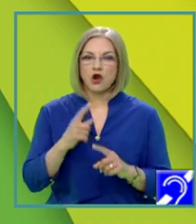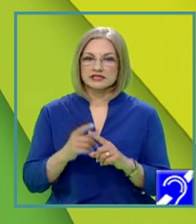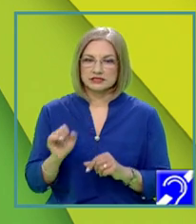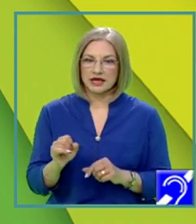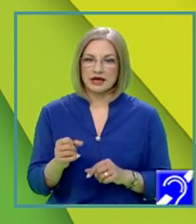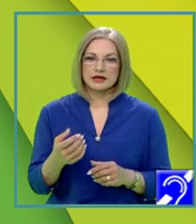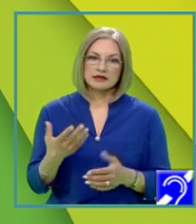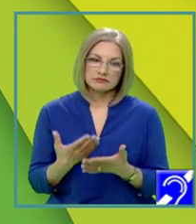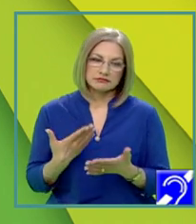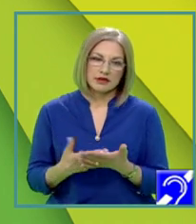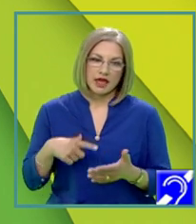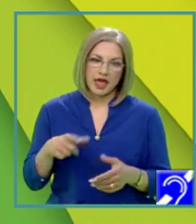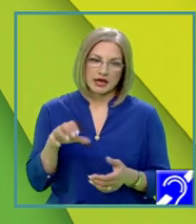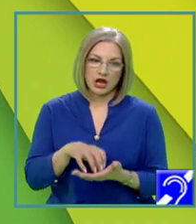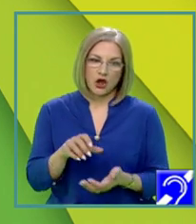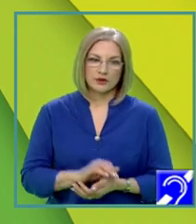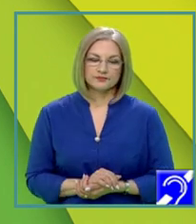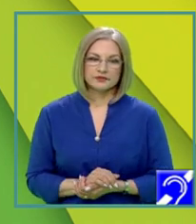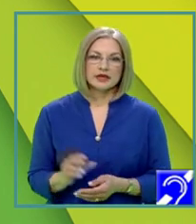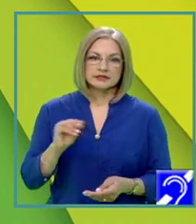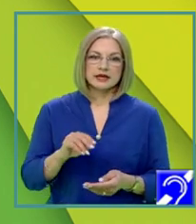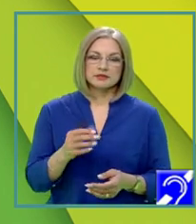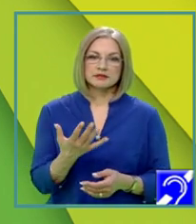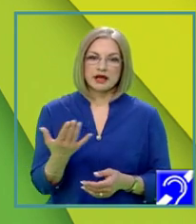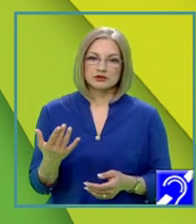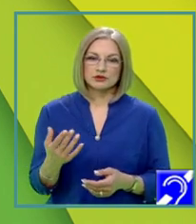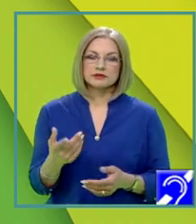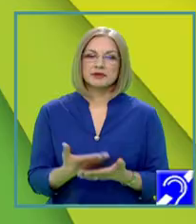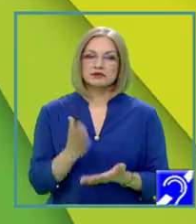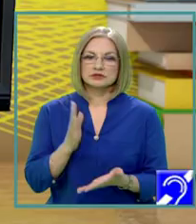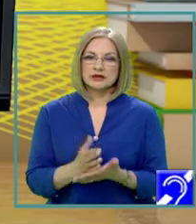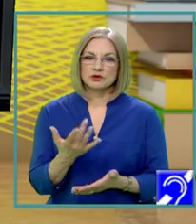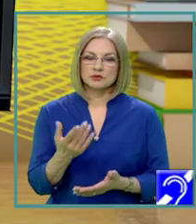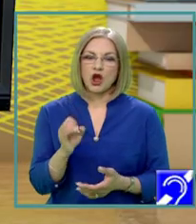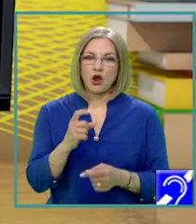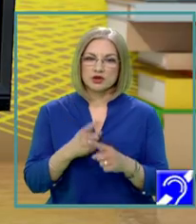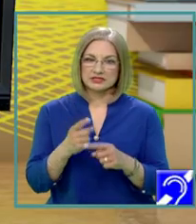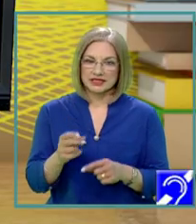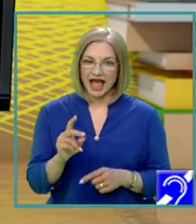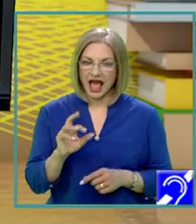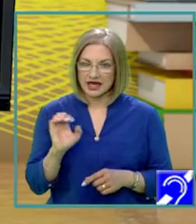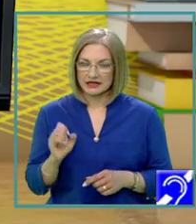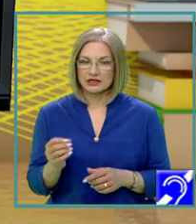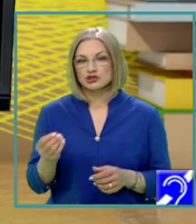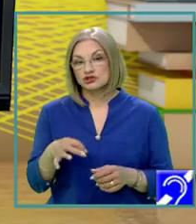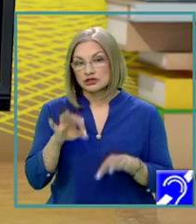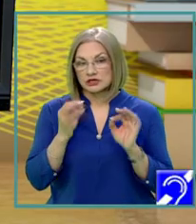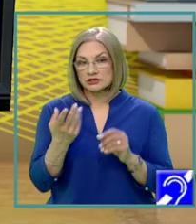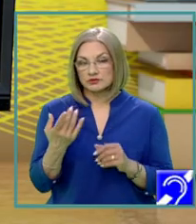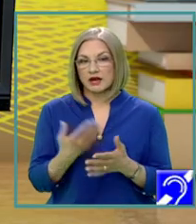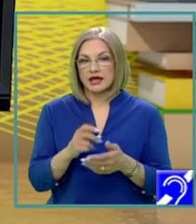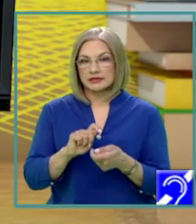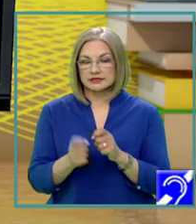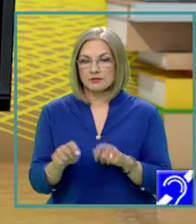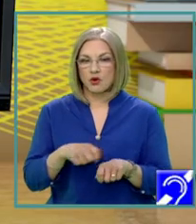care au loc aplicăm algoritmul de stabilire a numerelor Doxi dar și identificăm elementele care își vor modifica numărul de